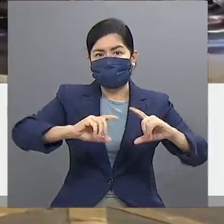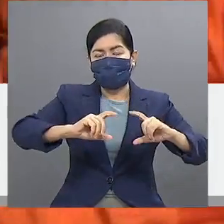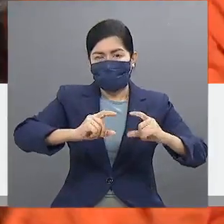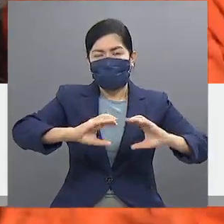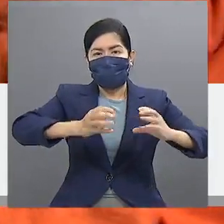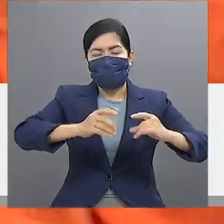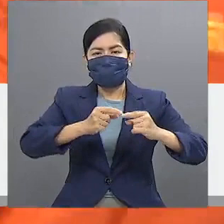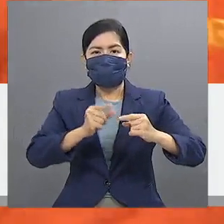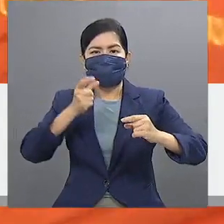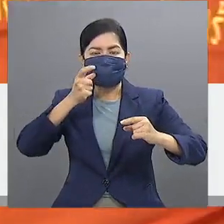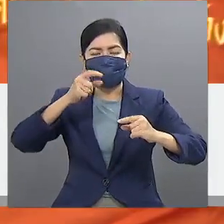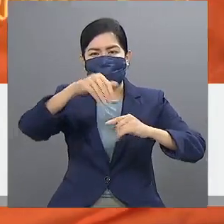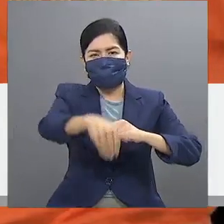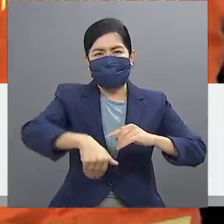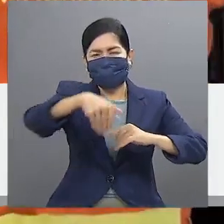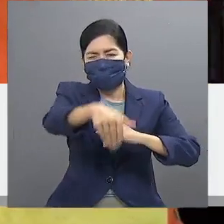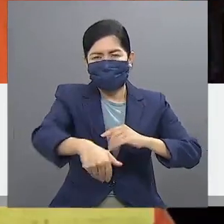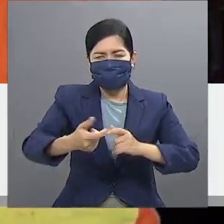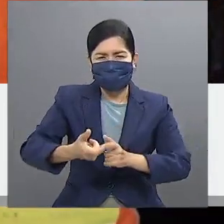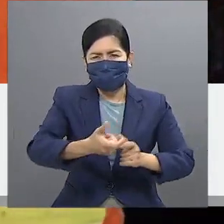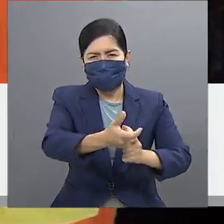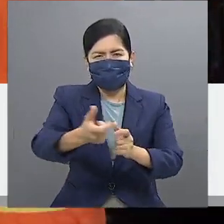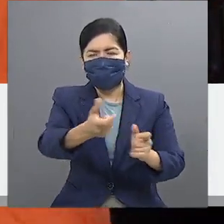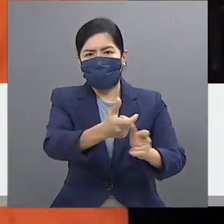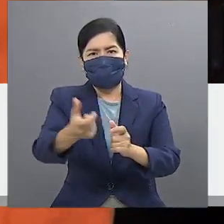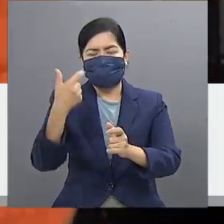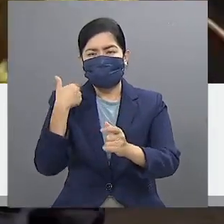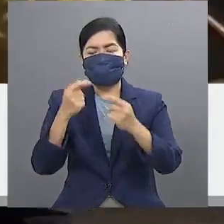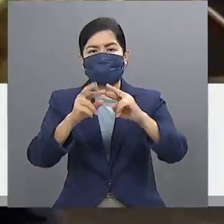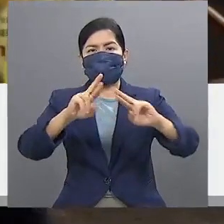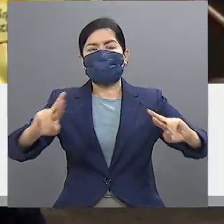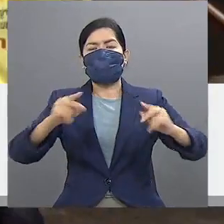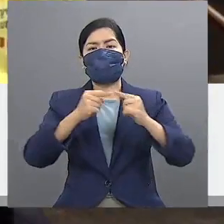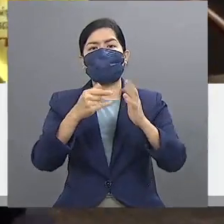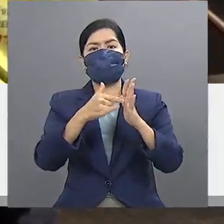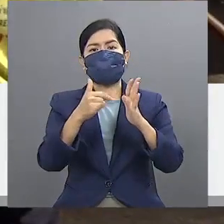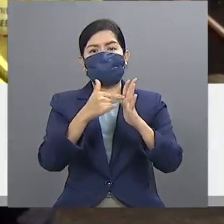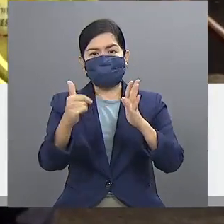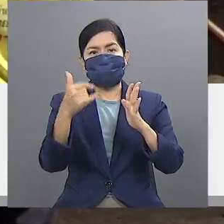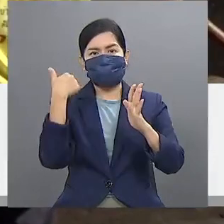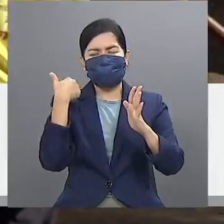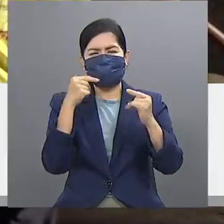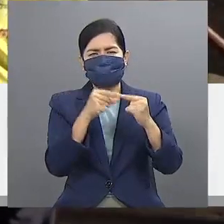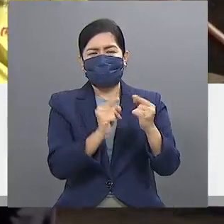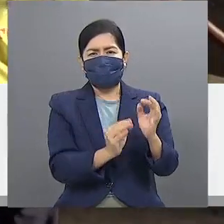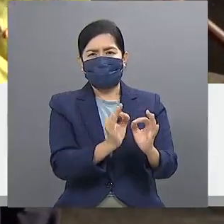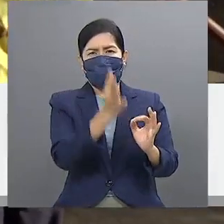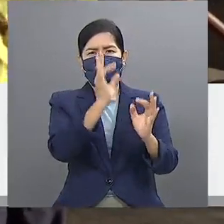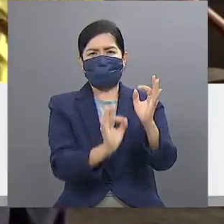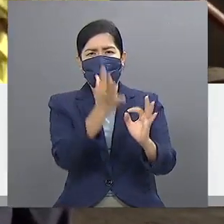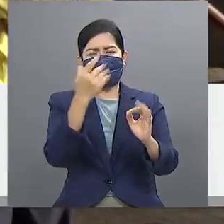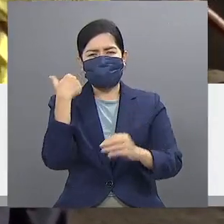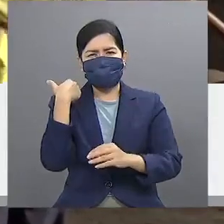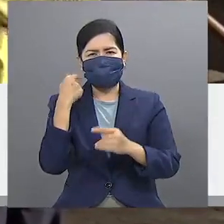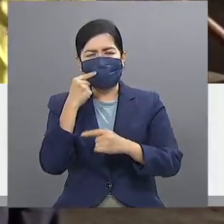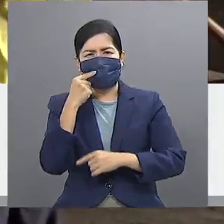ที่มีเศษซากต่างๆบริเวณร้านยาที่ถูกเพลิงไหม้ป้องกันไฟปะทุก็ปรากฏว่ามีกลิ่นยากลิ่นเวชภัณฑ์ส่งก